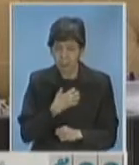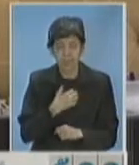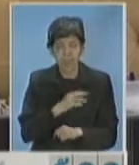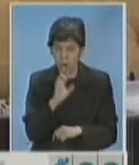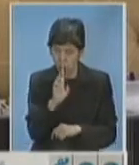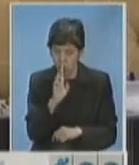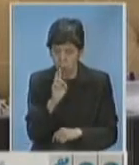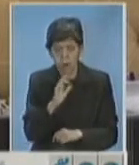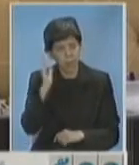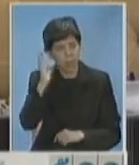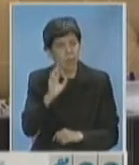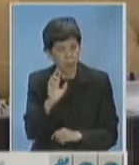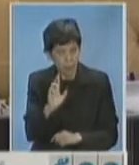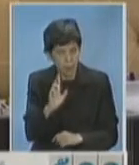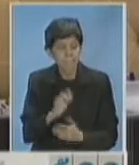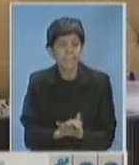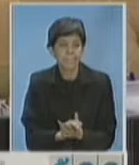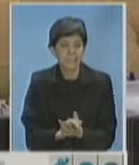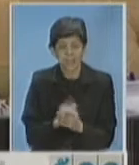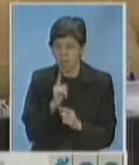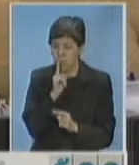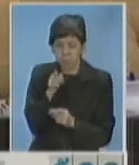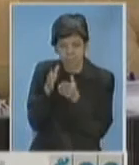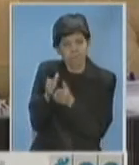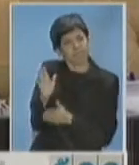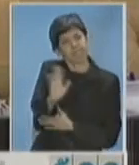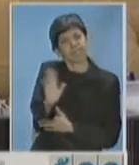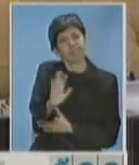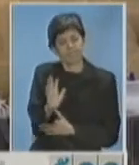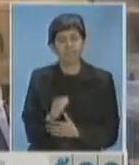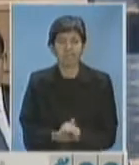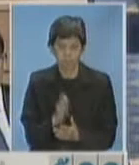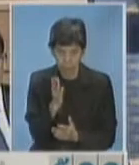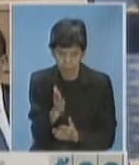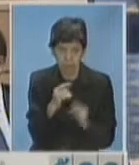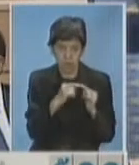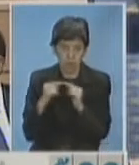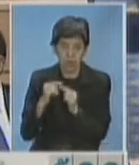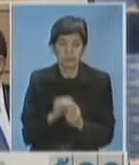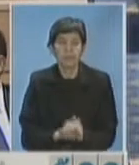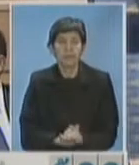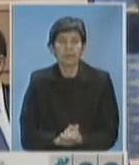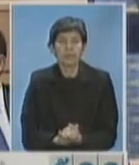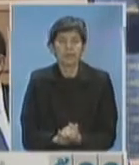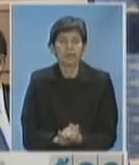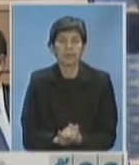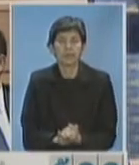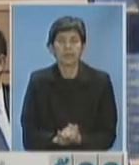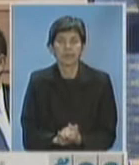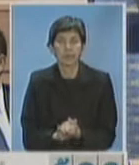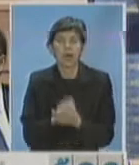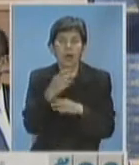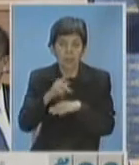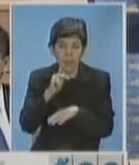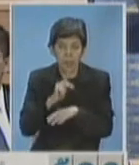ระมัดระวังการอภิปรายด้วยครับอย่าถึงขั้นไปใส่ร้ายนะครับเชิญต่อเลยฮะ ท่านประ